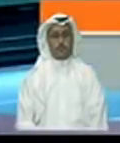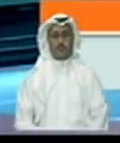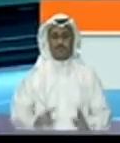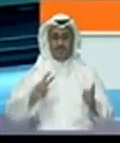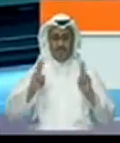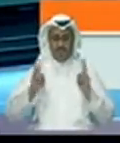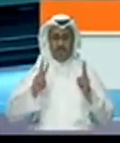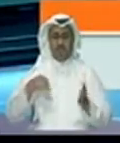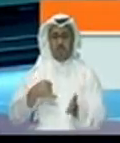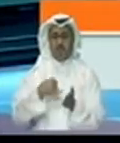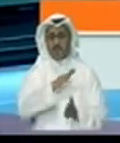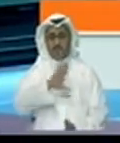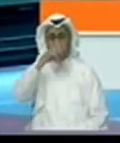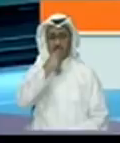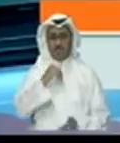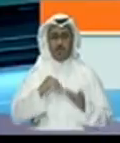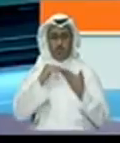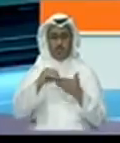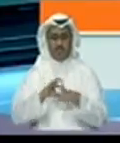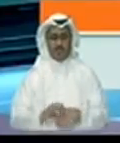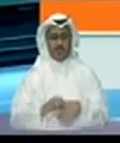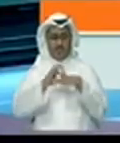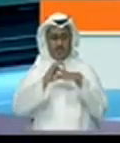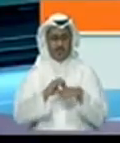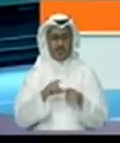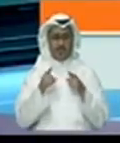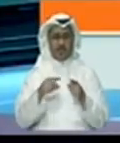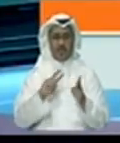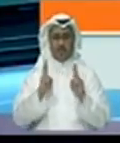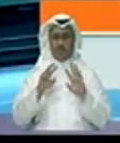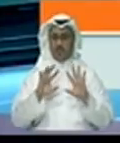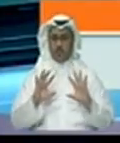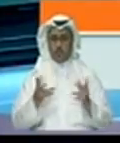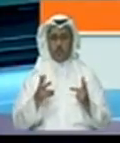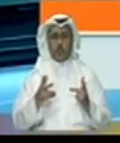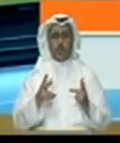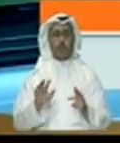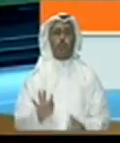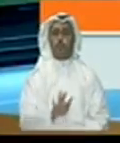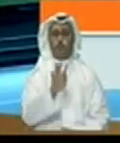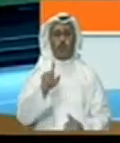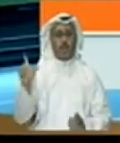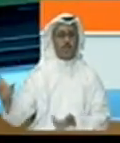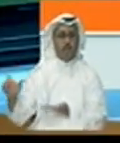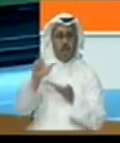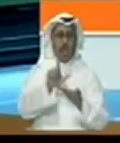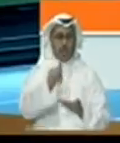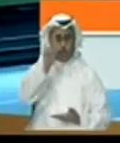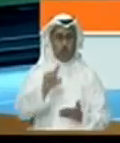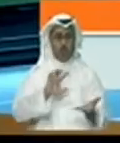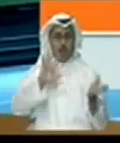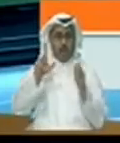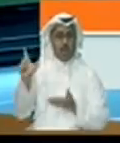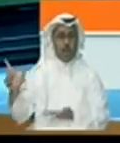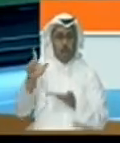احتفى مركز الملك سلمان للإغاثة والأعمال الإنسانية والمفوضية السامية للأمم المتحدة لشؤون اللاجئين باليوم العالمي للاجئين الذي